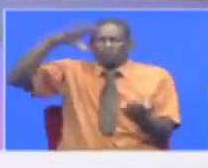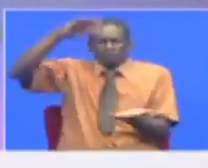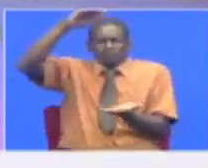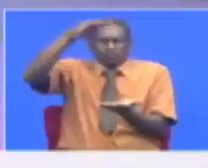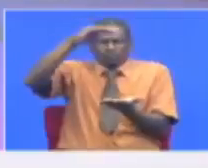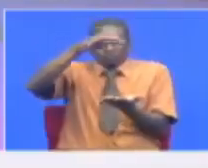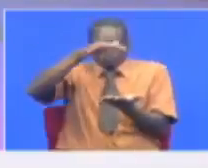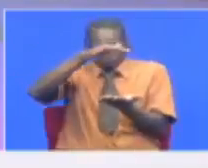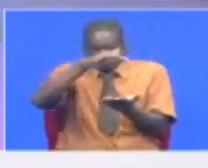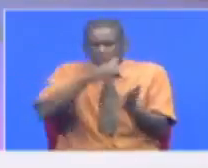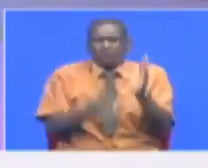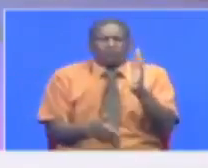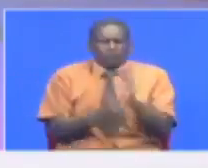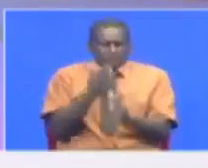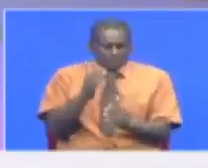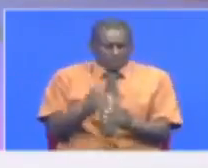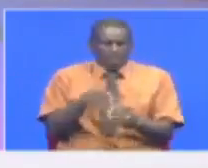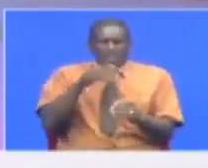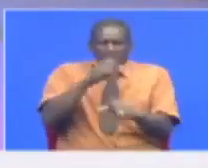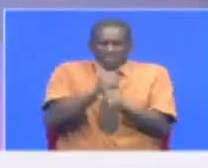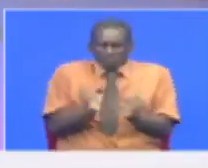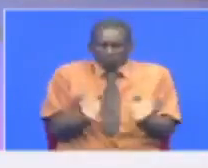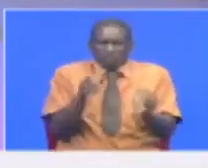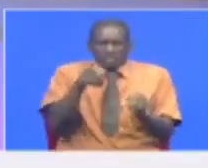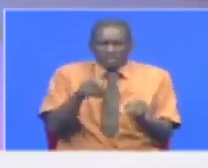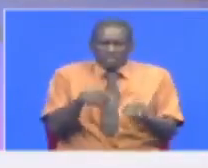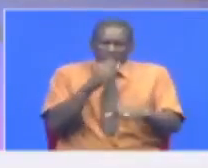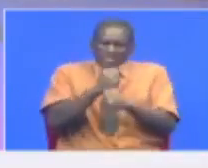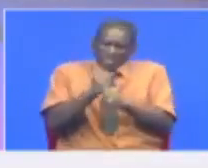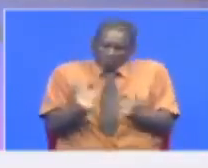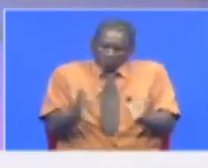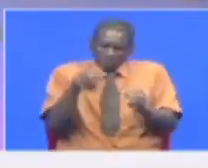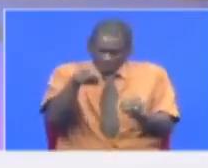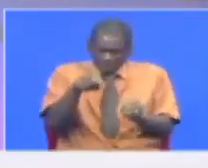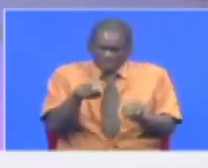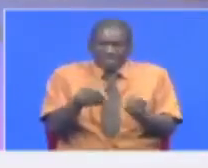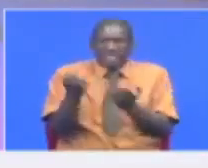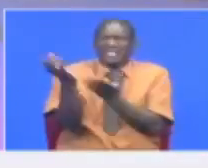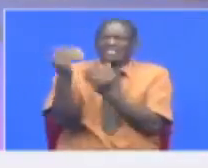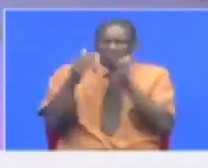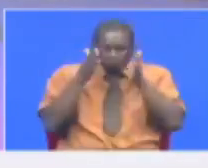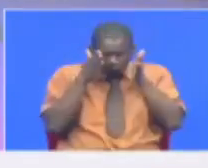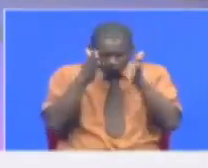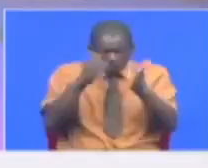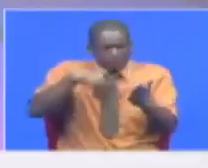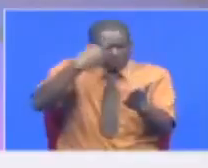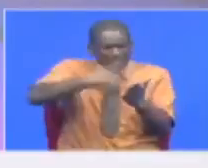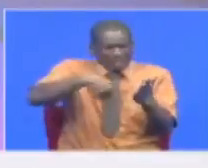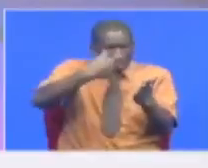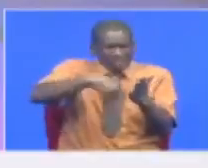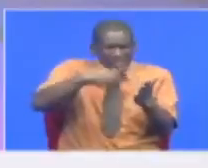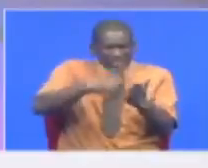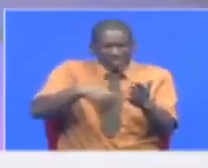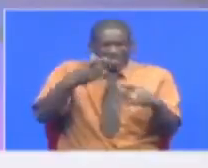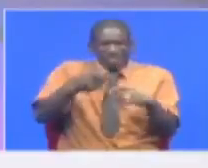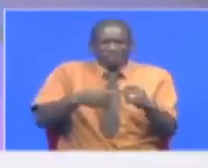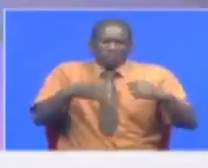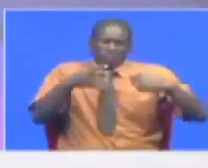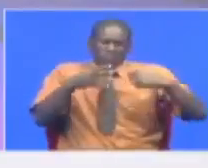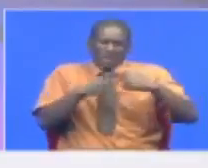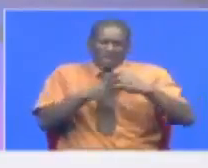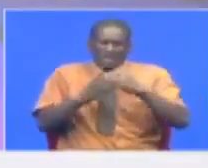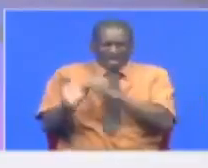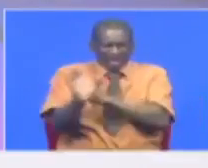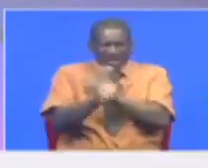haraka iwezekanavyo. Jopo hilo ama jopo kazi hilo linatarajiwa kuangazia utozaji ushuru kutoka nchi 9 za